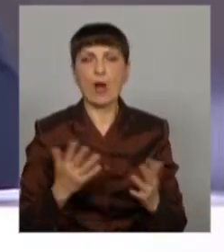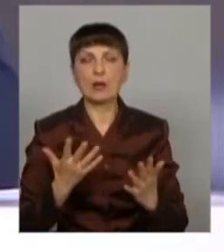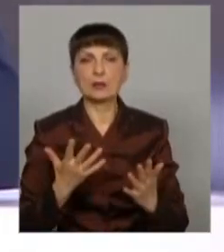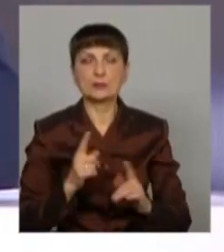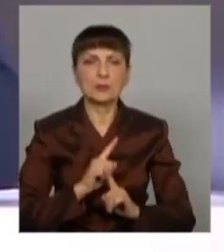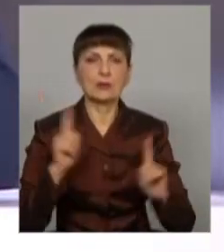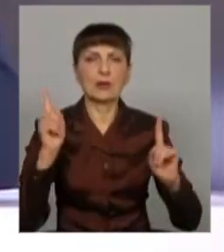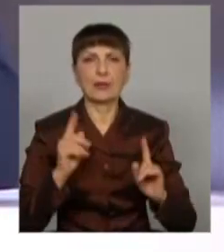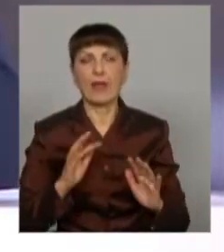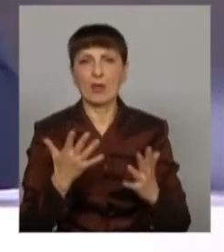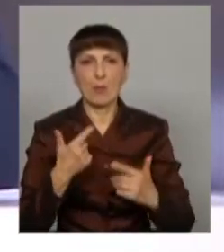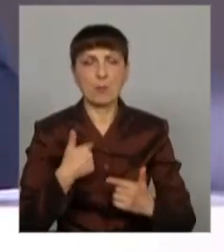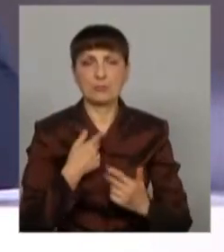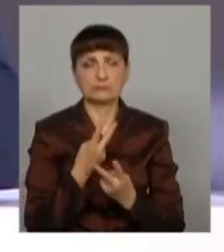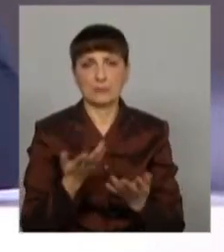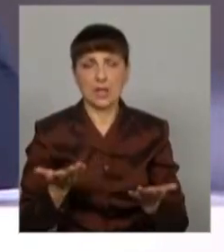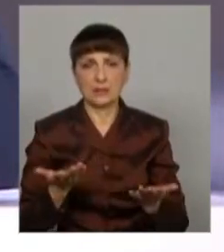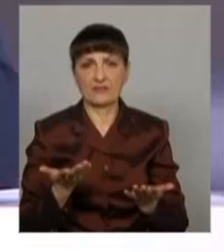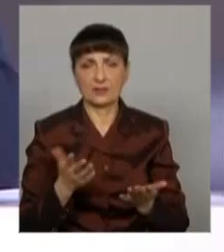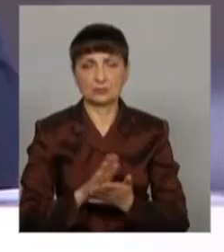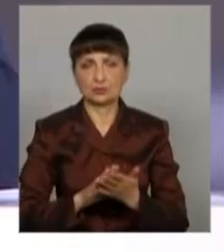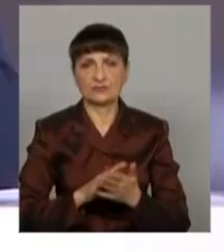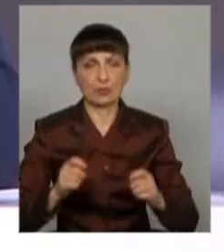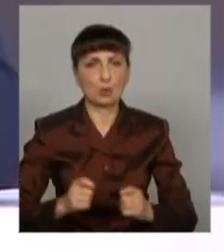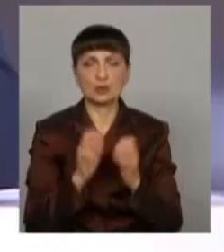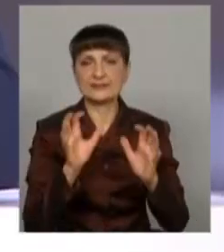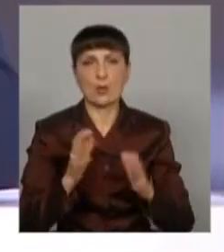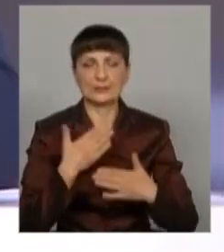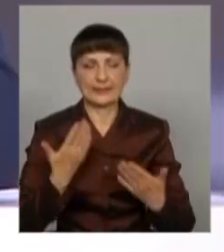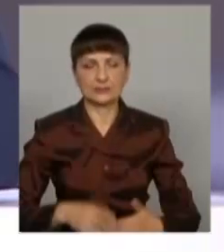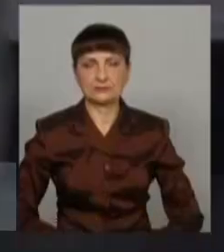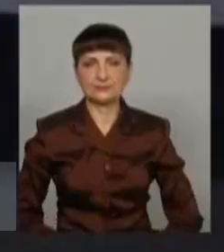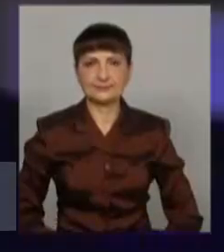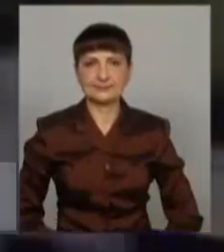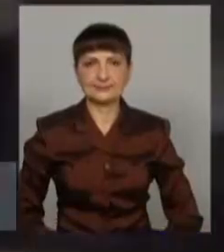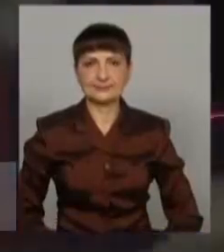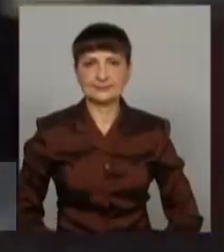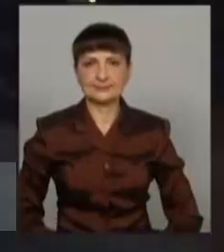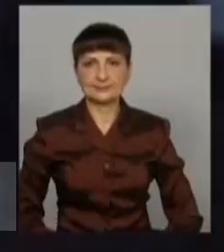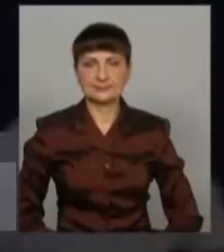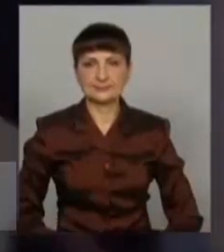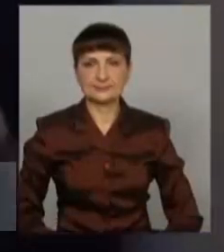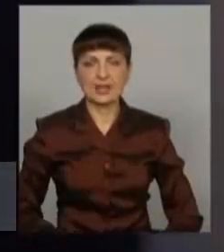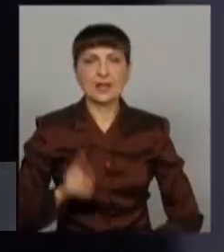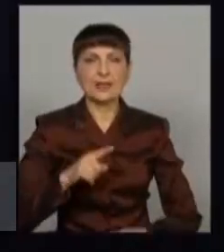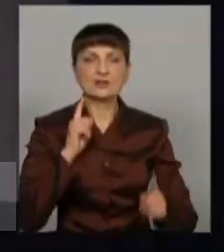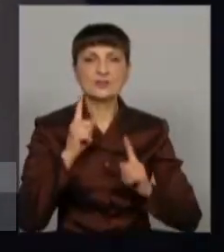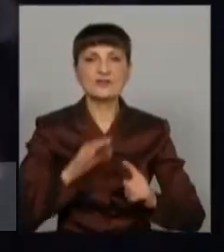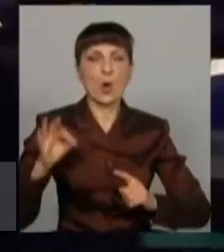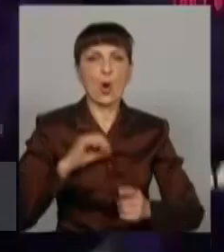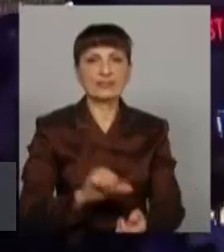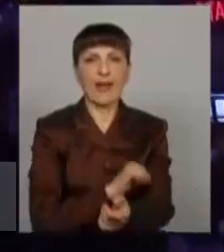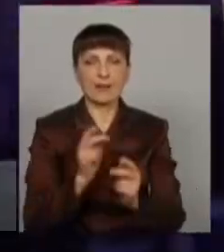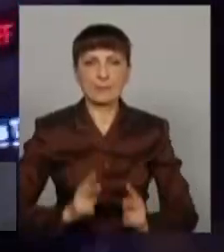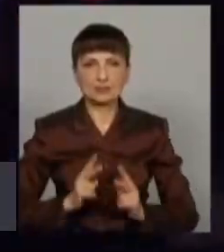аномальных явлений мы по нарушению законодательства не видим зашла на брифинге и речь о